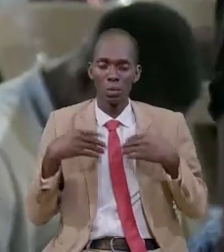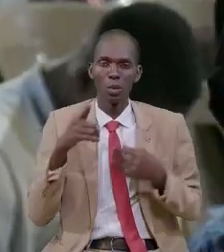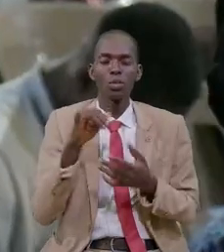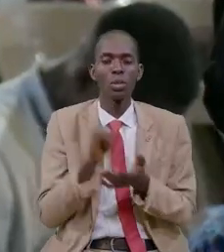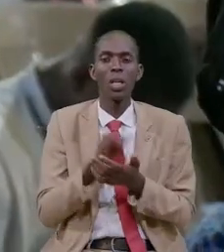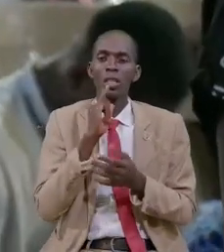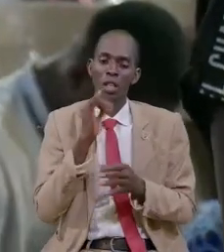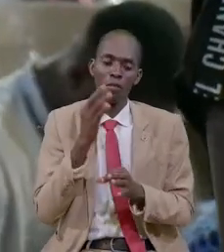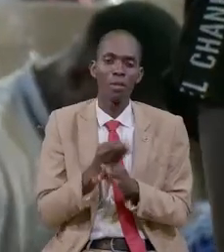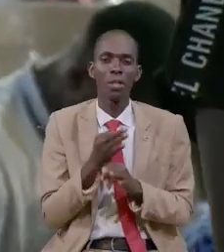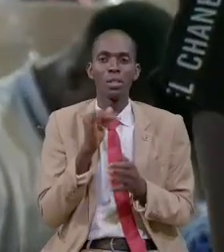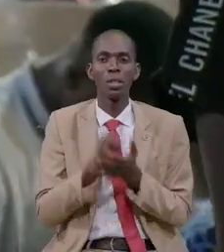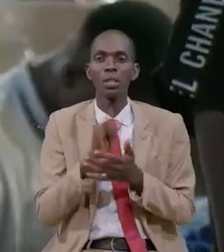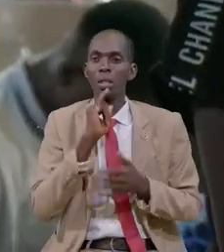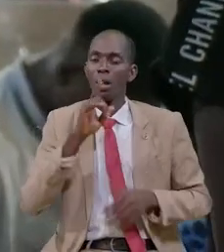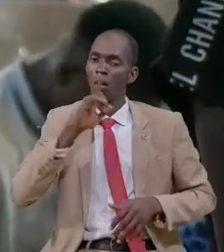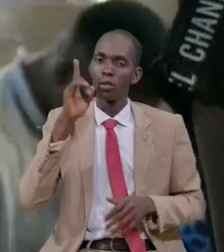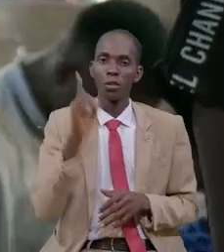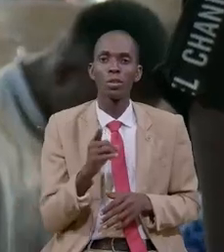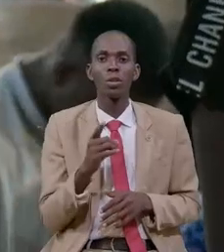foi, l'assurance,